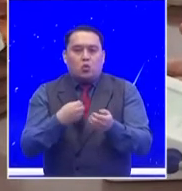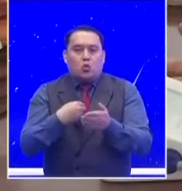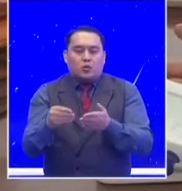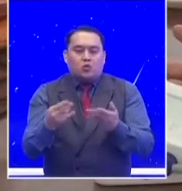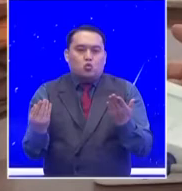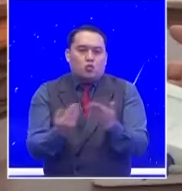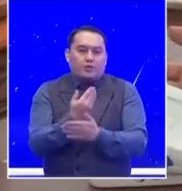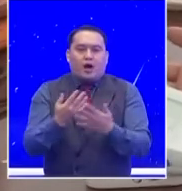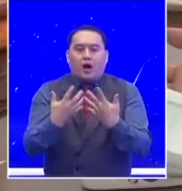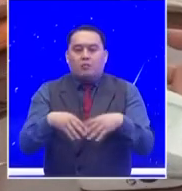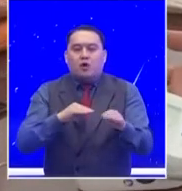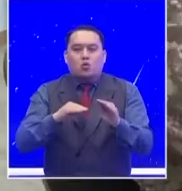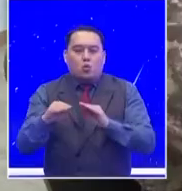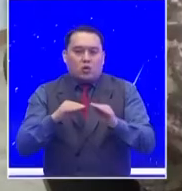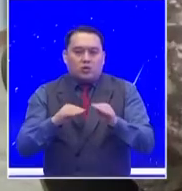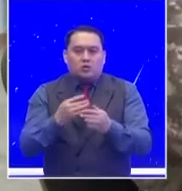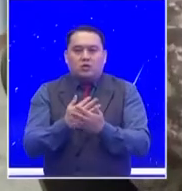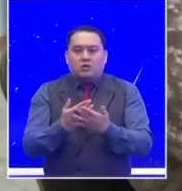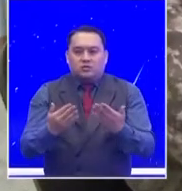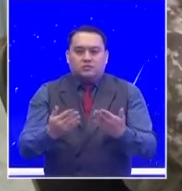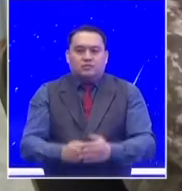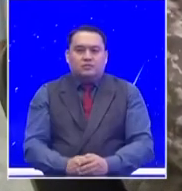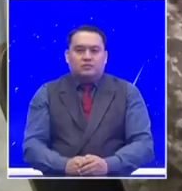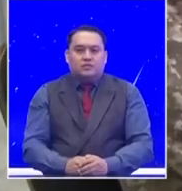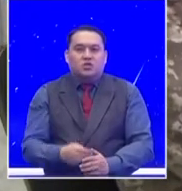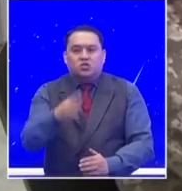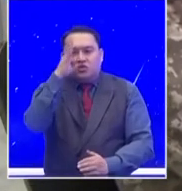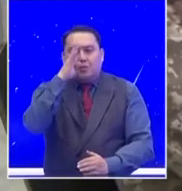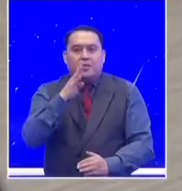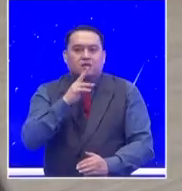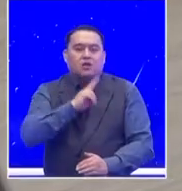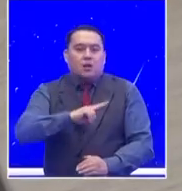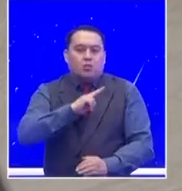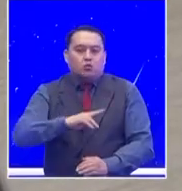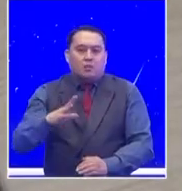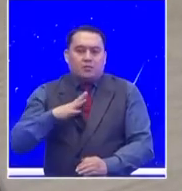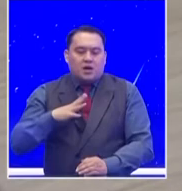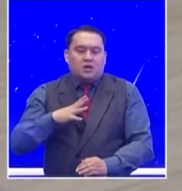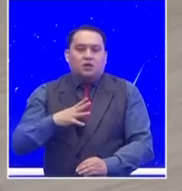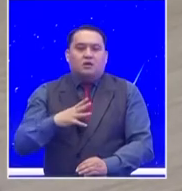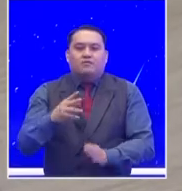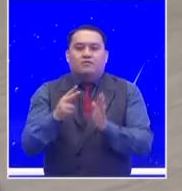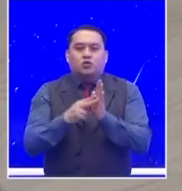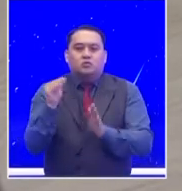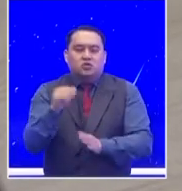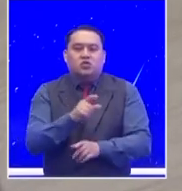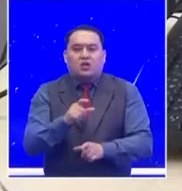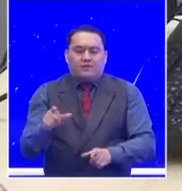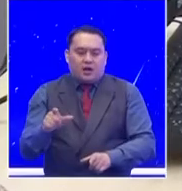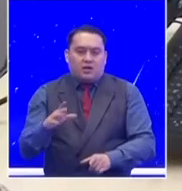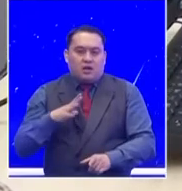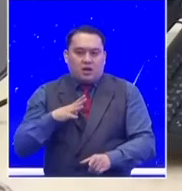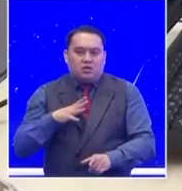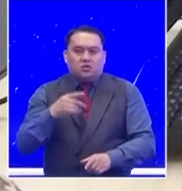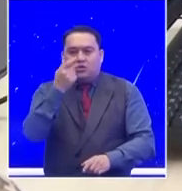новое оборудование – эвигатор, гальванизатор и холтер. За 4 месяца работы медучреждение посетило порядка 8 тысяч пациентов как